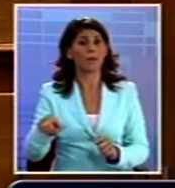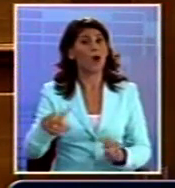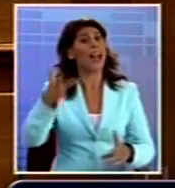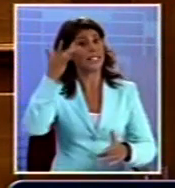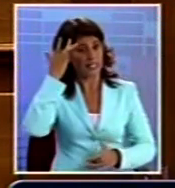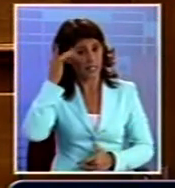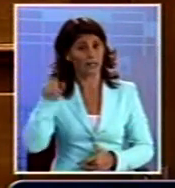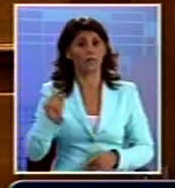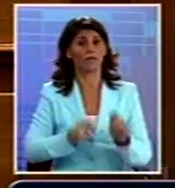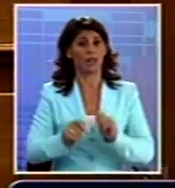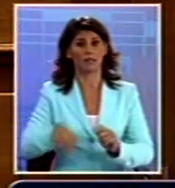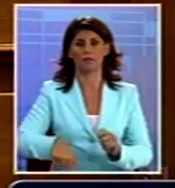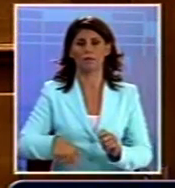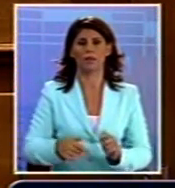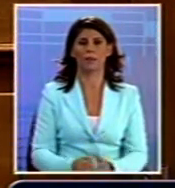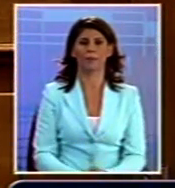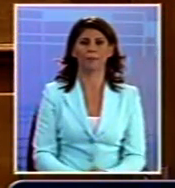ενσυνειδήτως δημιουργήσατε απόψε,